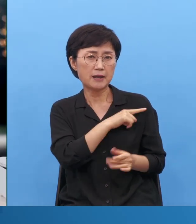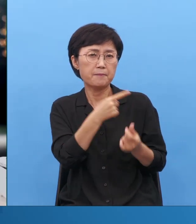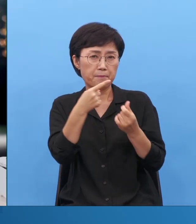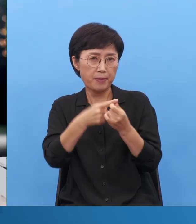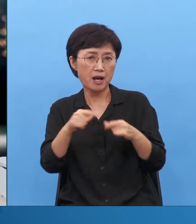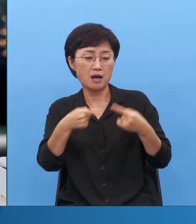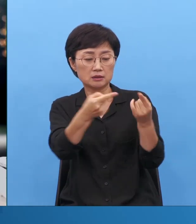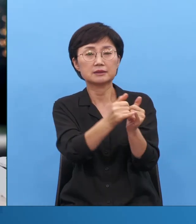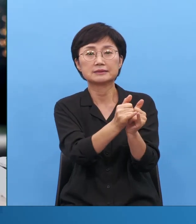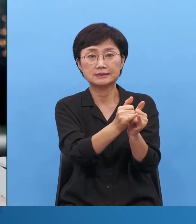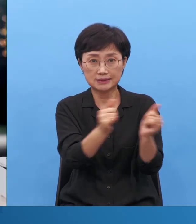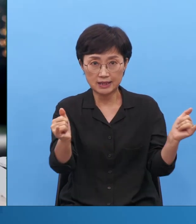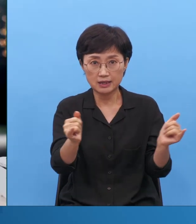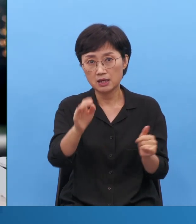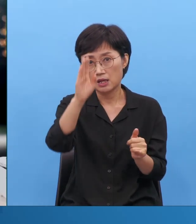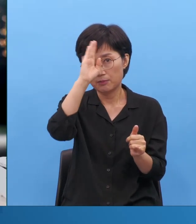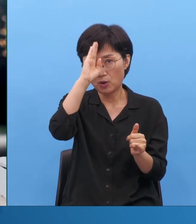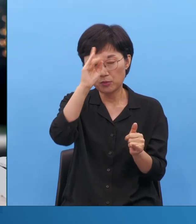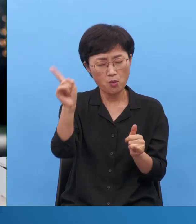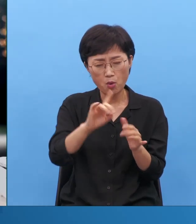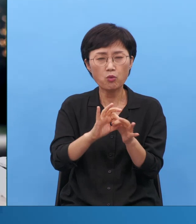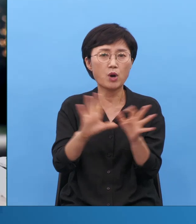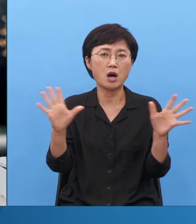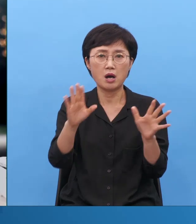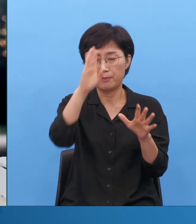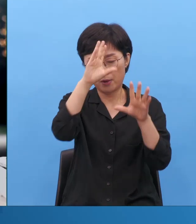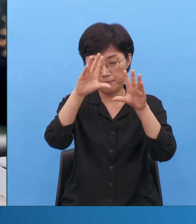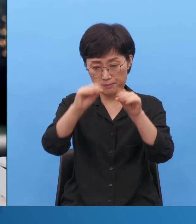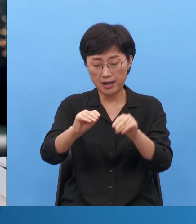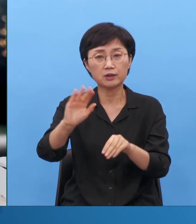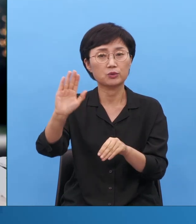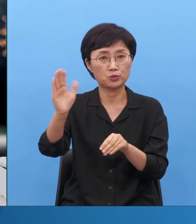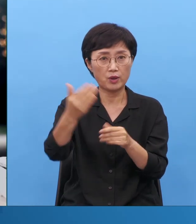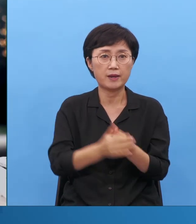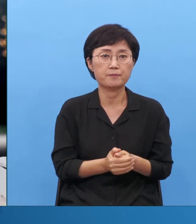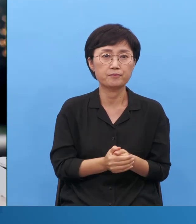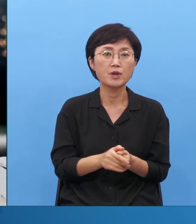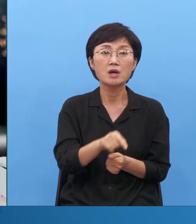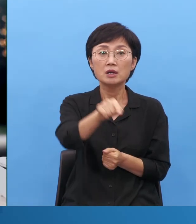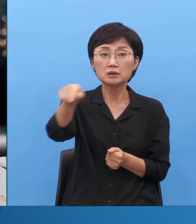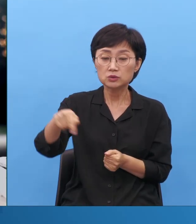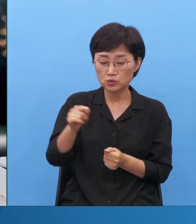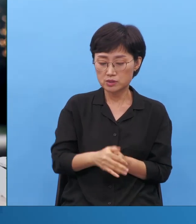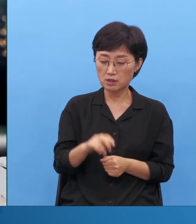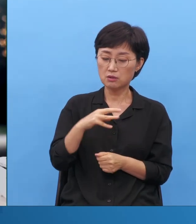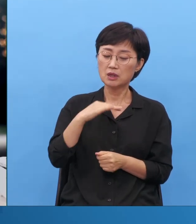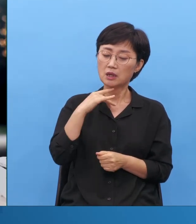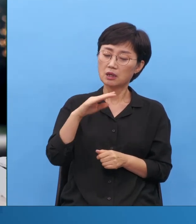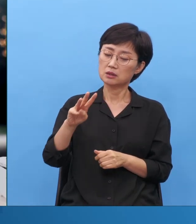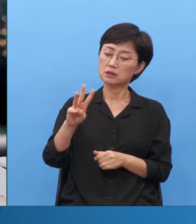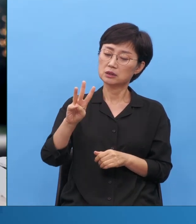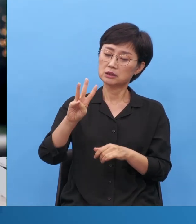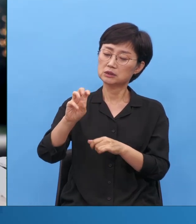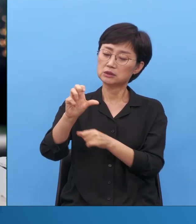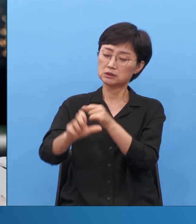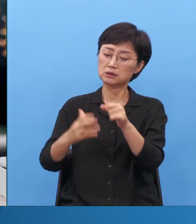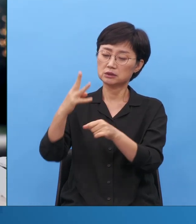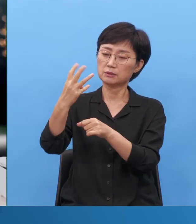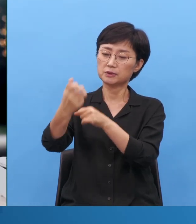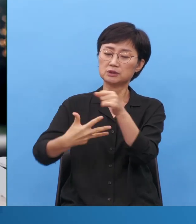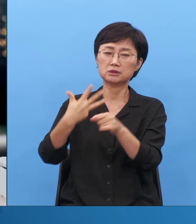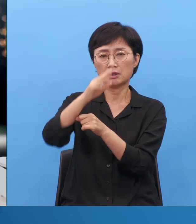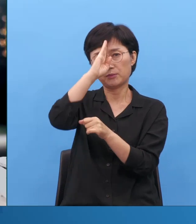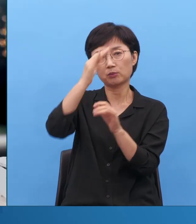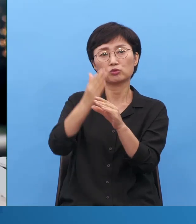먼저 들어가는 자는 어떤 병에 걸렸든지 낫게 되미르라. 거기 38해 된